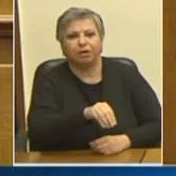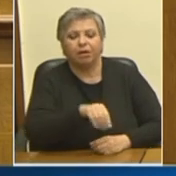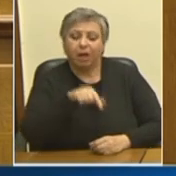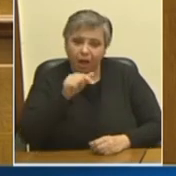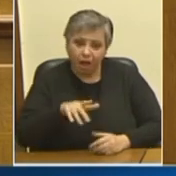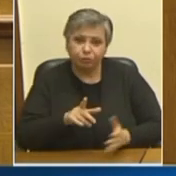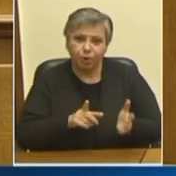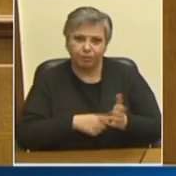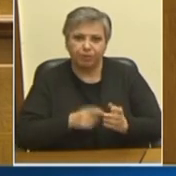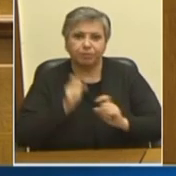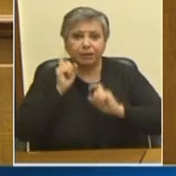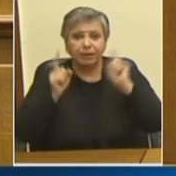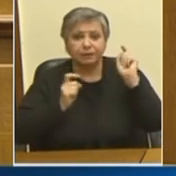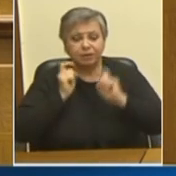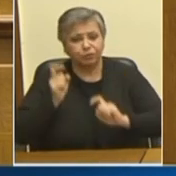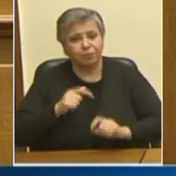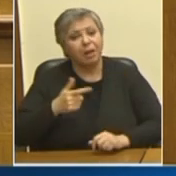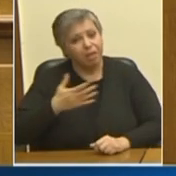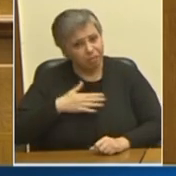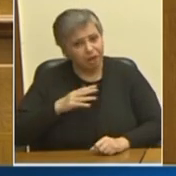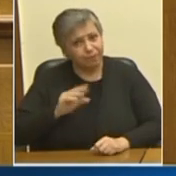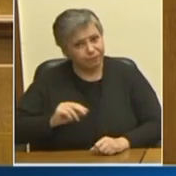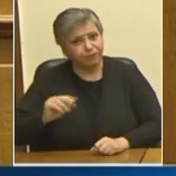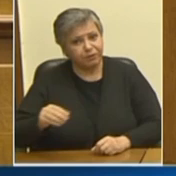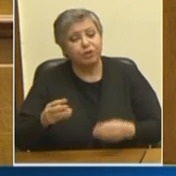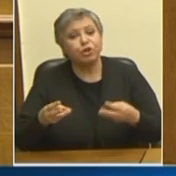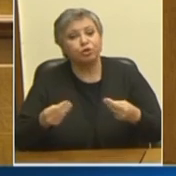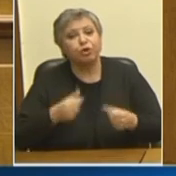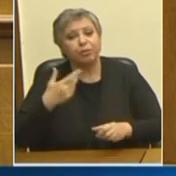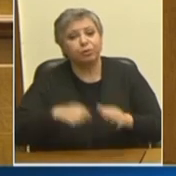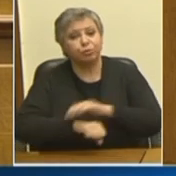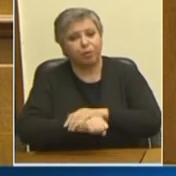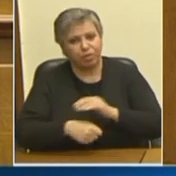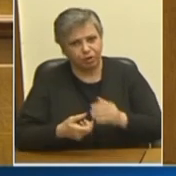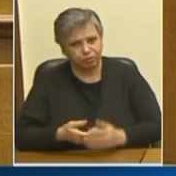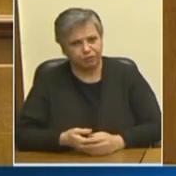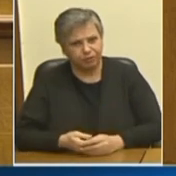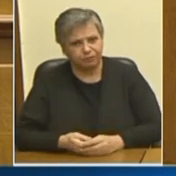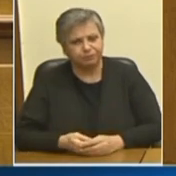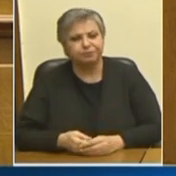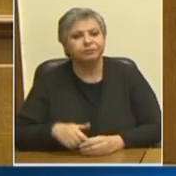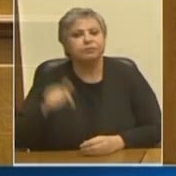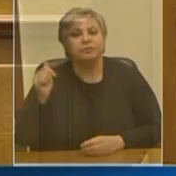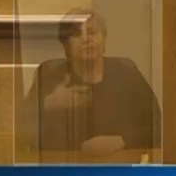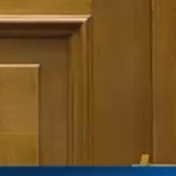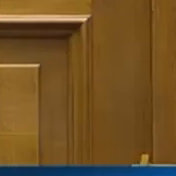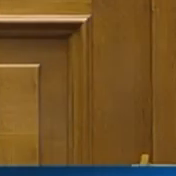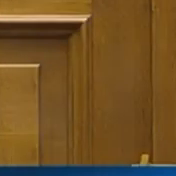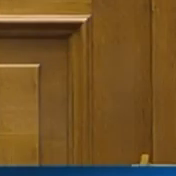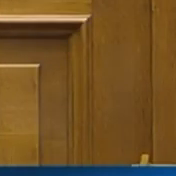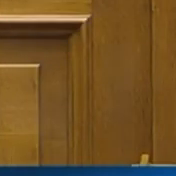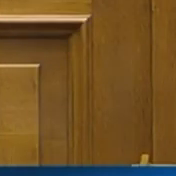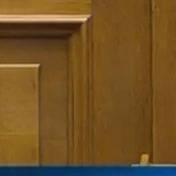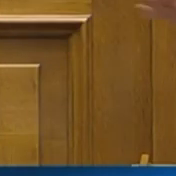Ένα άλλο σημαντικό που το έχει κάνει η Γερμανία, όταν βγαίνει ένα ομόλογο, να περνάει από τη Βουλή. Εκδίδει η χώρα ένα